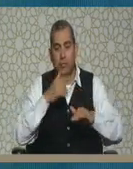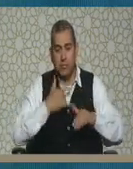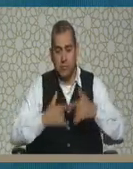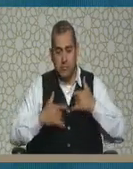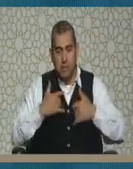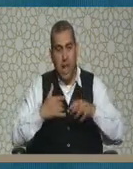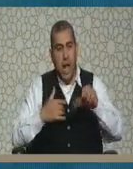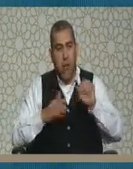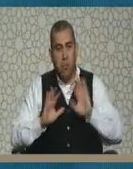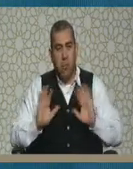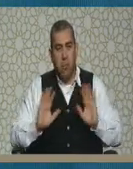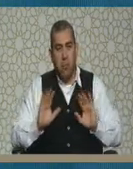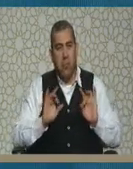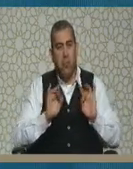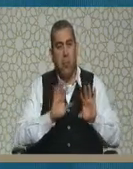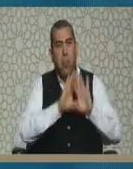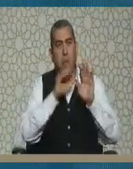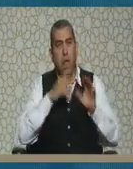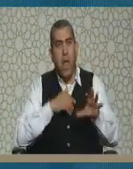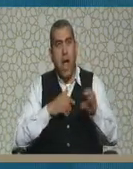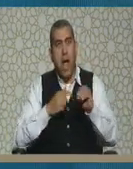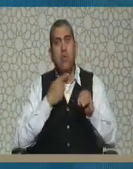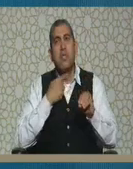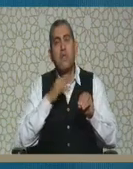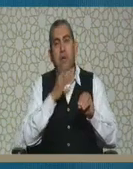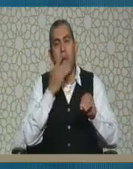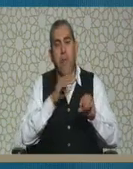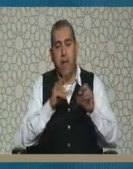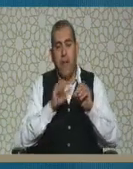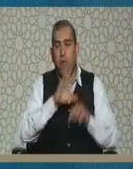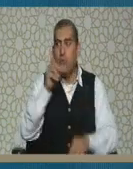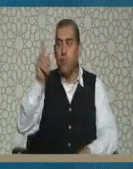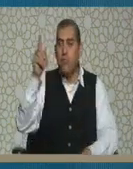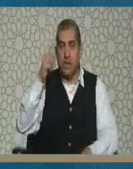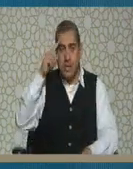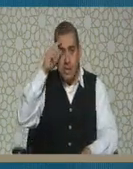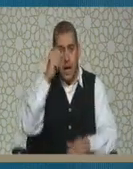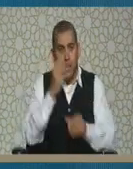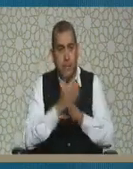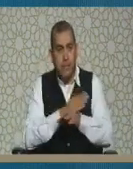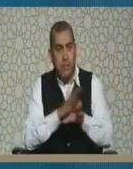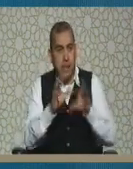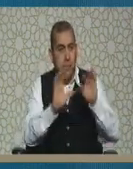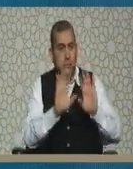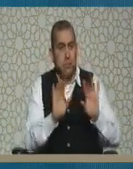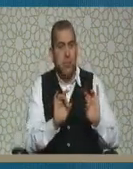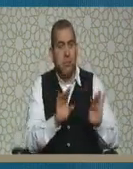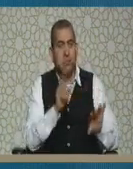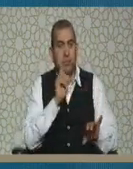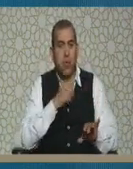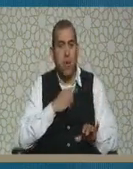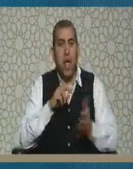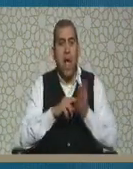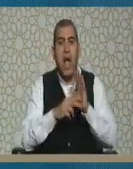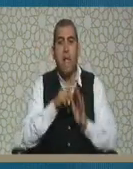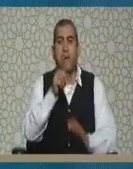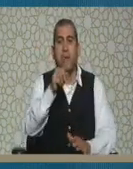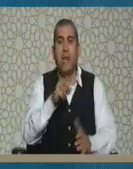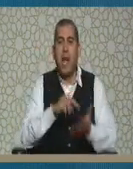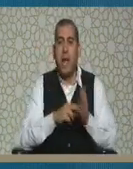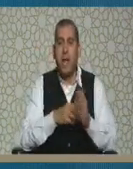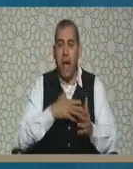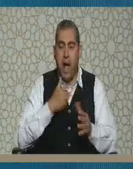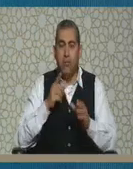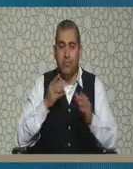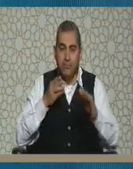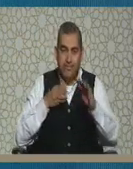يحتاج الى اي شيء من اشياء التعب والعن طب ايه اللي هنعمله عشان نحس بقى نخوض